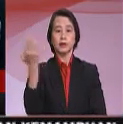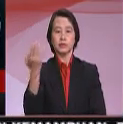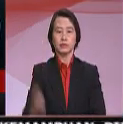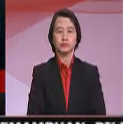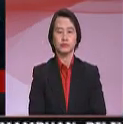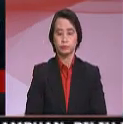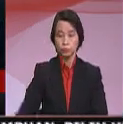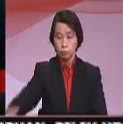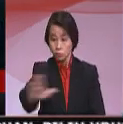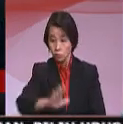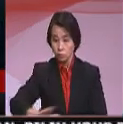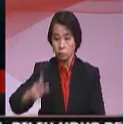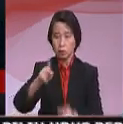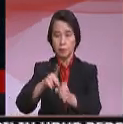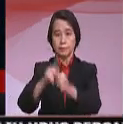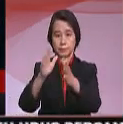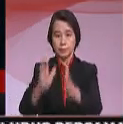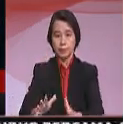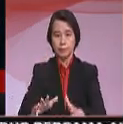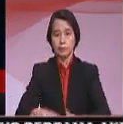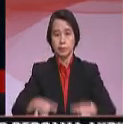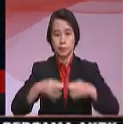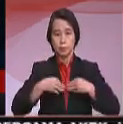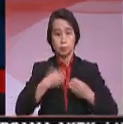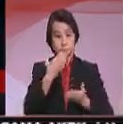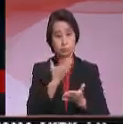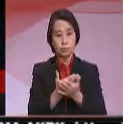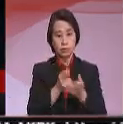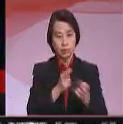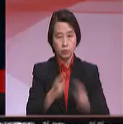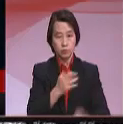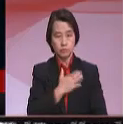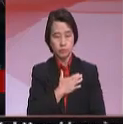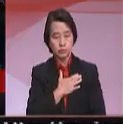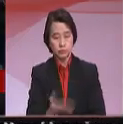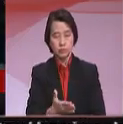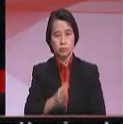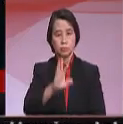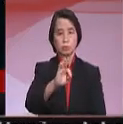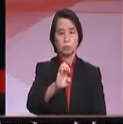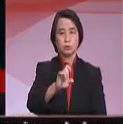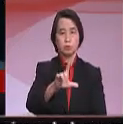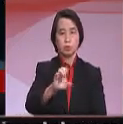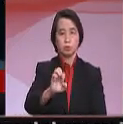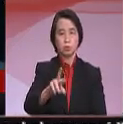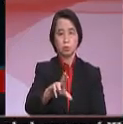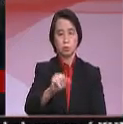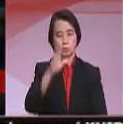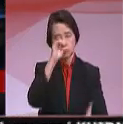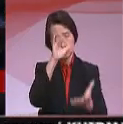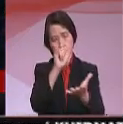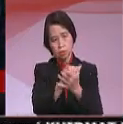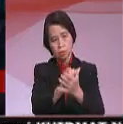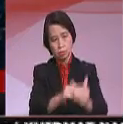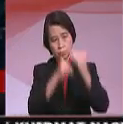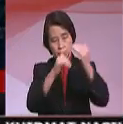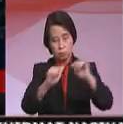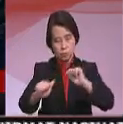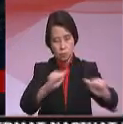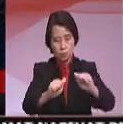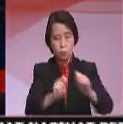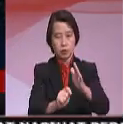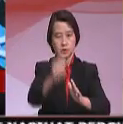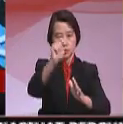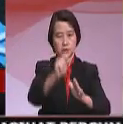Rata-rata peserta yang ditemui menerima baik usaha Committed Felcra dan yakin dapat mencapai tahap produktiviti yang tinggi